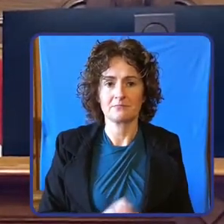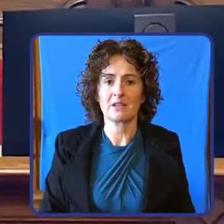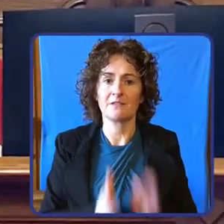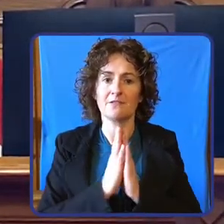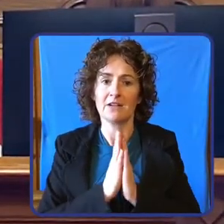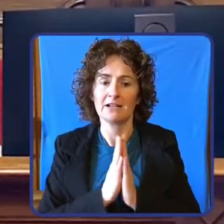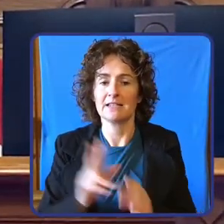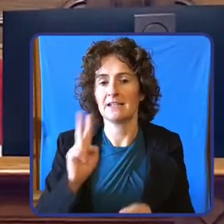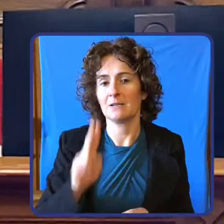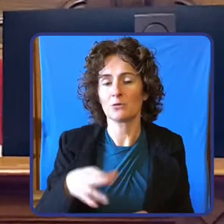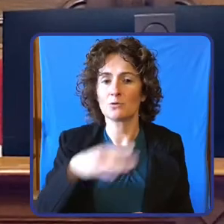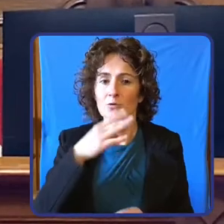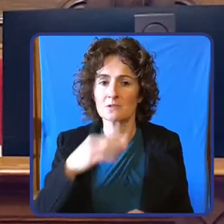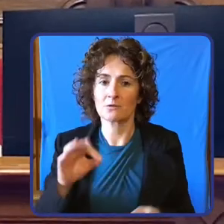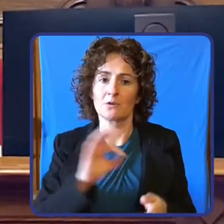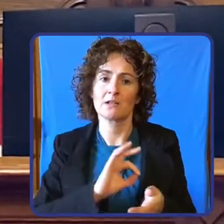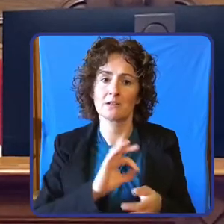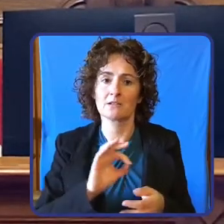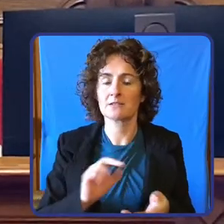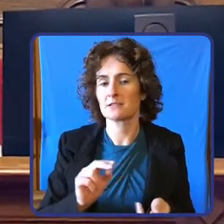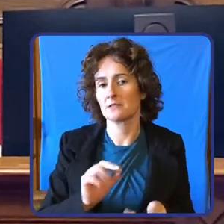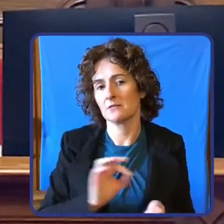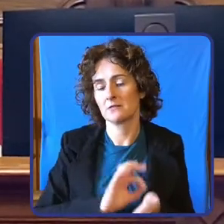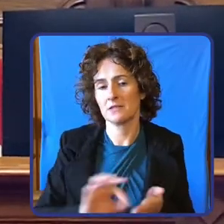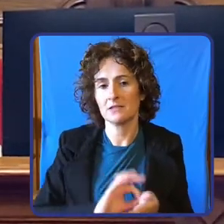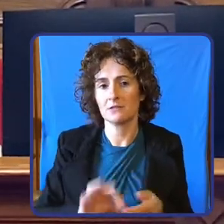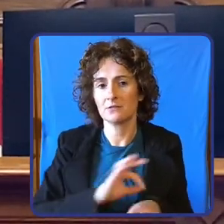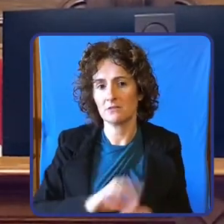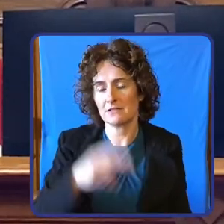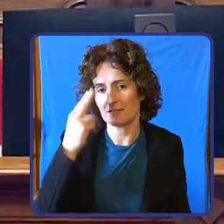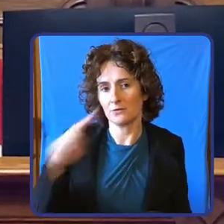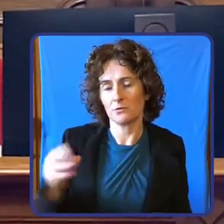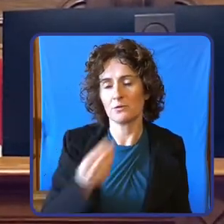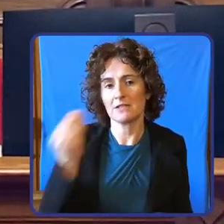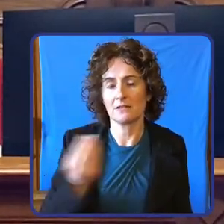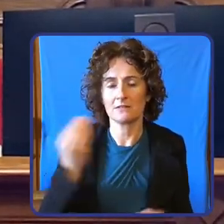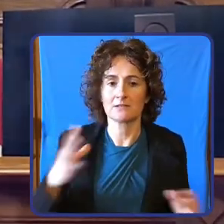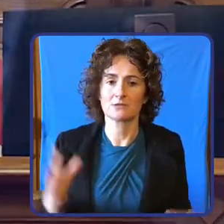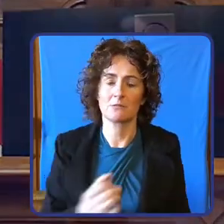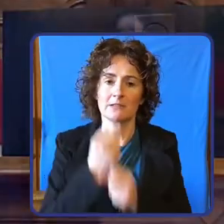Felkérem Kurucz Roland irodavezető urat, terje meg a szóbeli terjesztését.